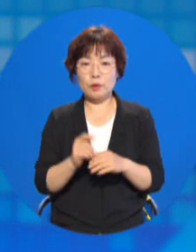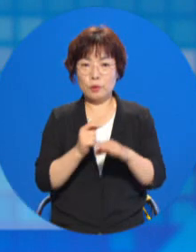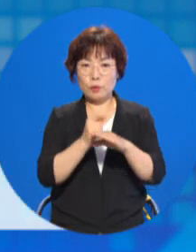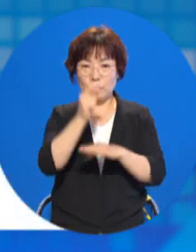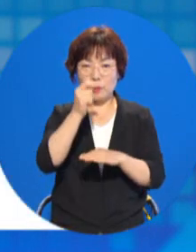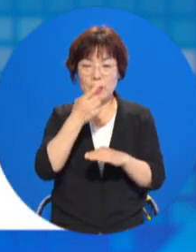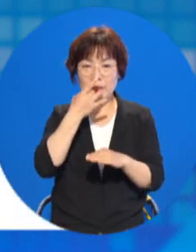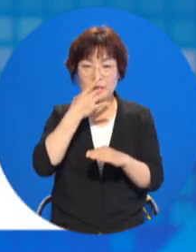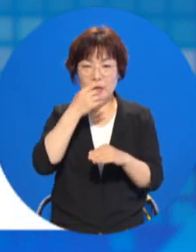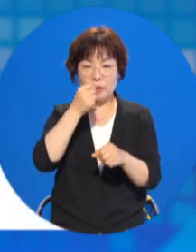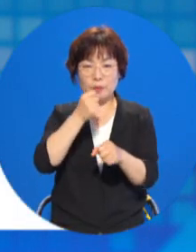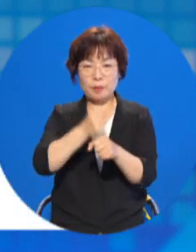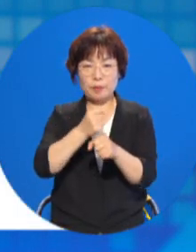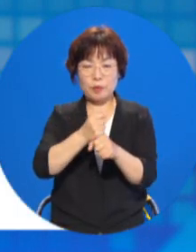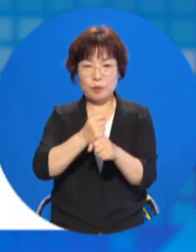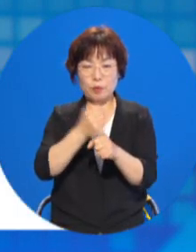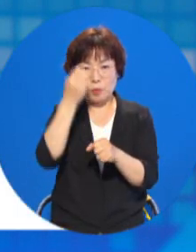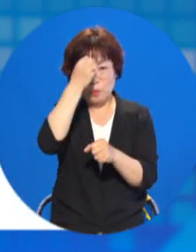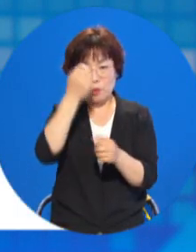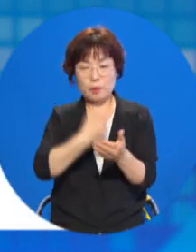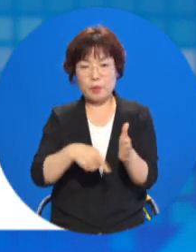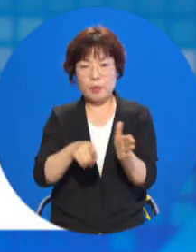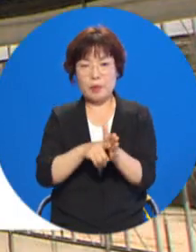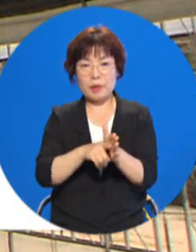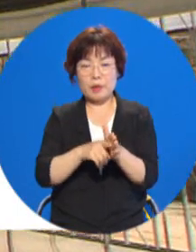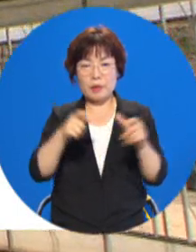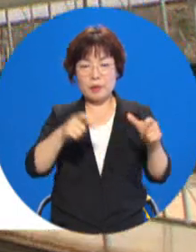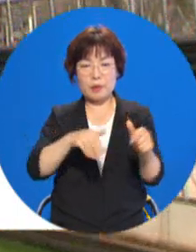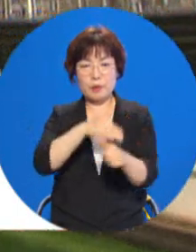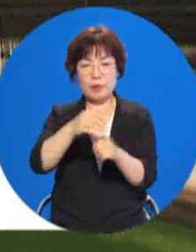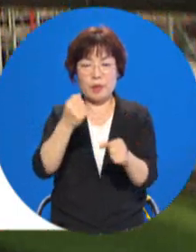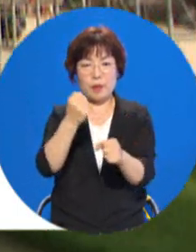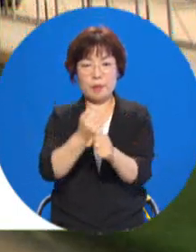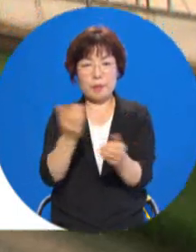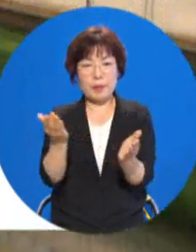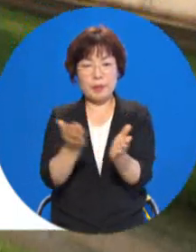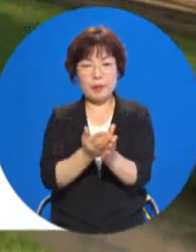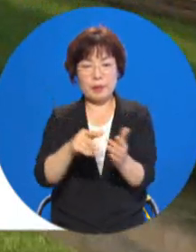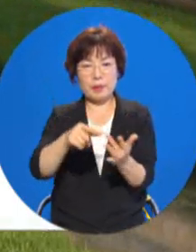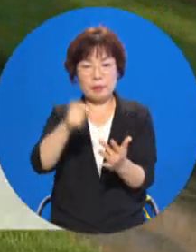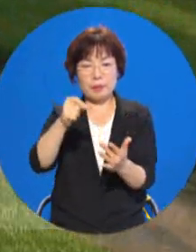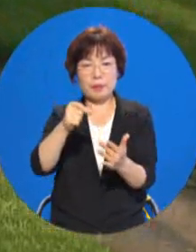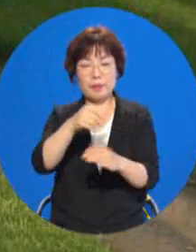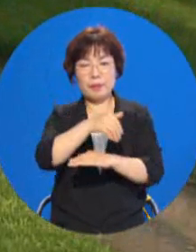고흥군이 쌀품질 고급화를 위해 지역 환경에 적합한 쌀품종을 선발합니다.